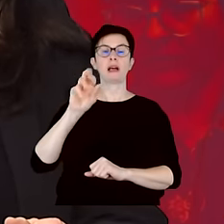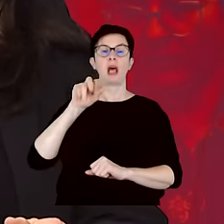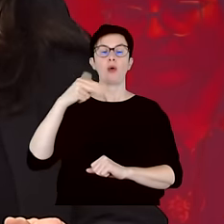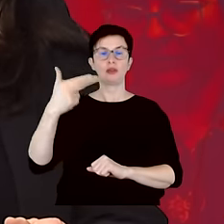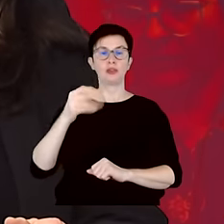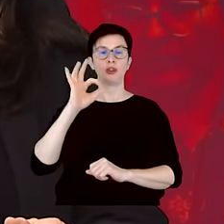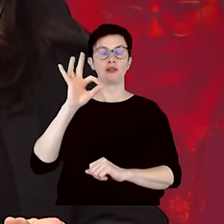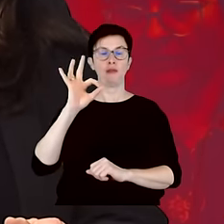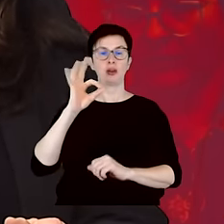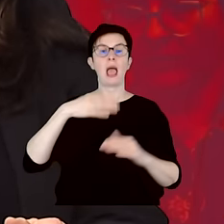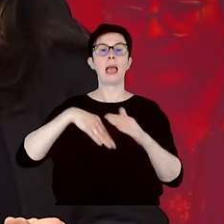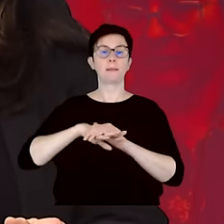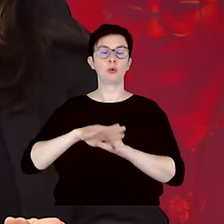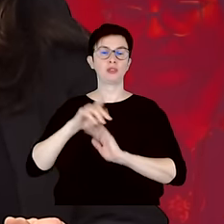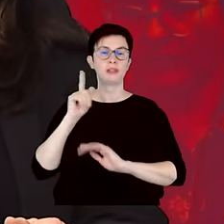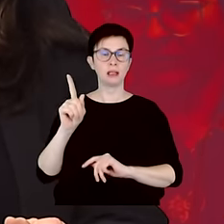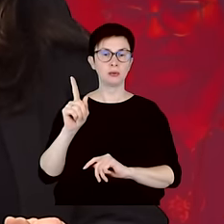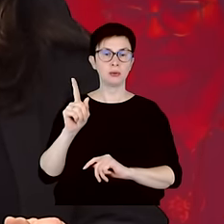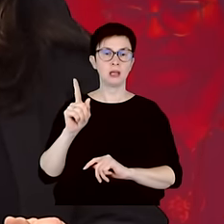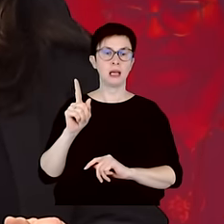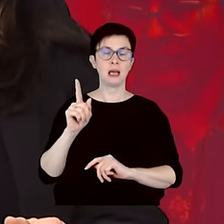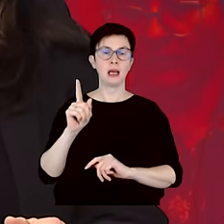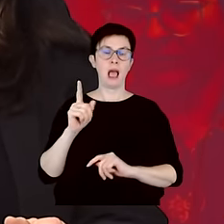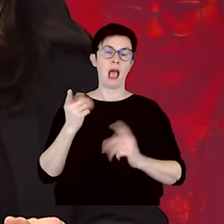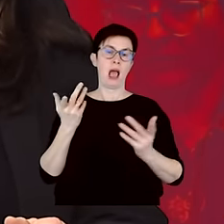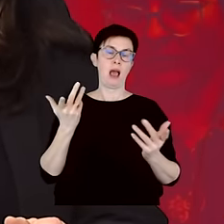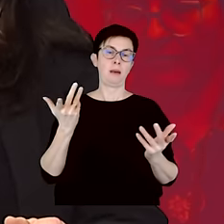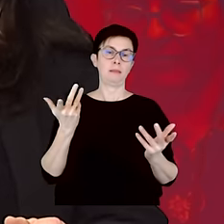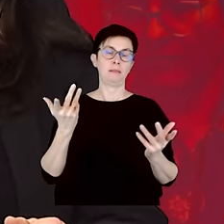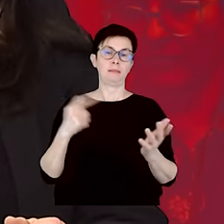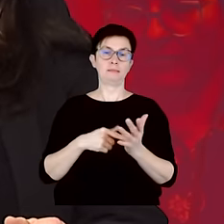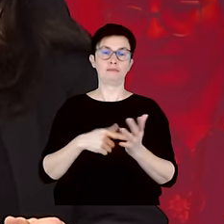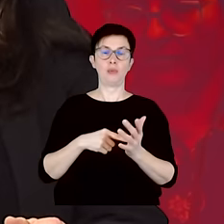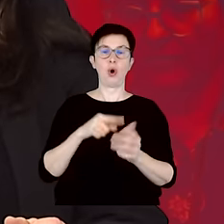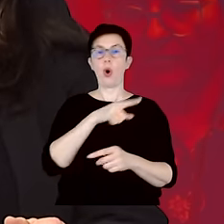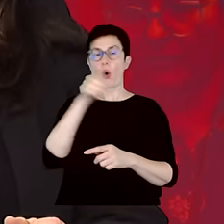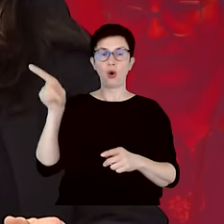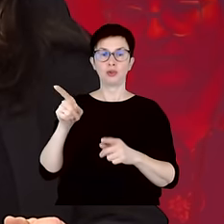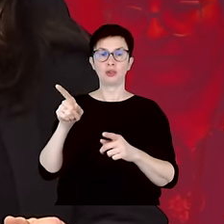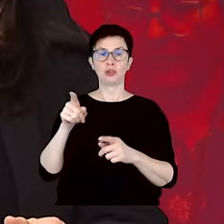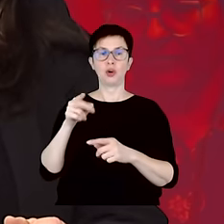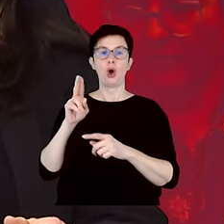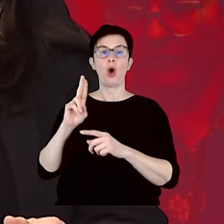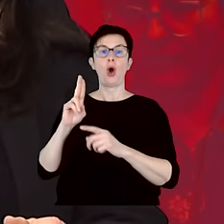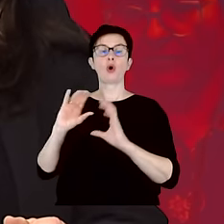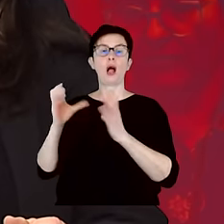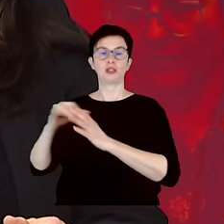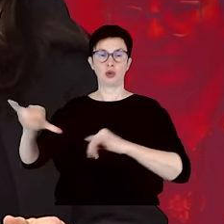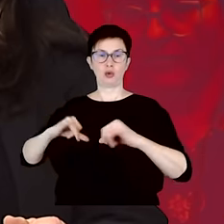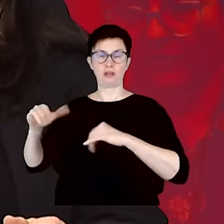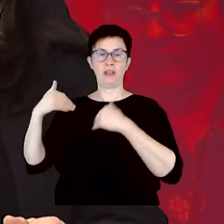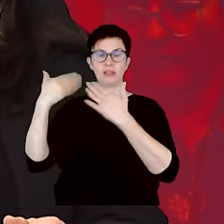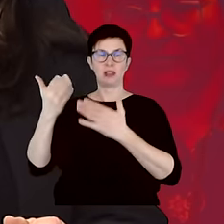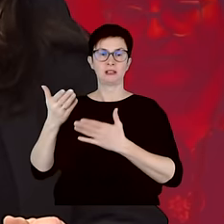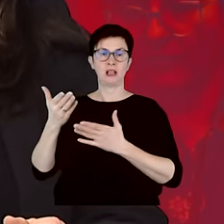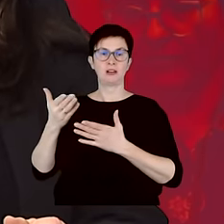jego immunitetu, a przecież oni dostali od koalicji rządzącej fotel